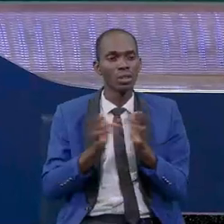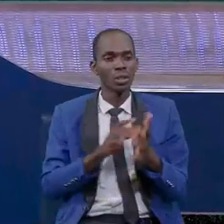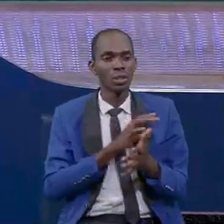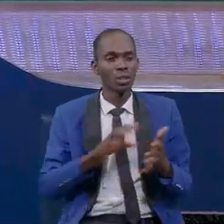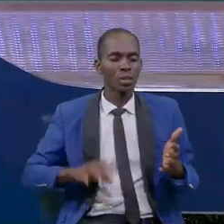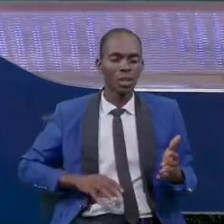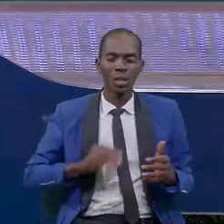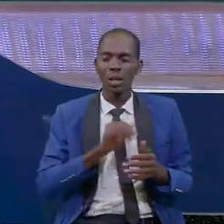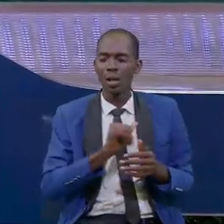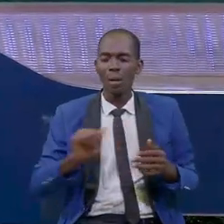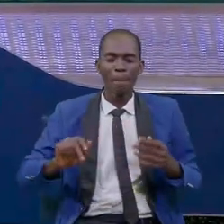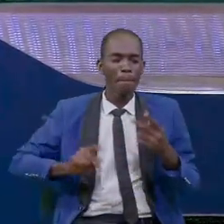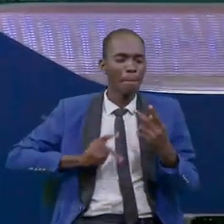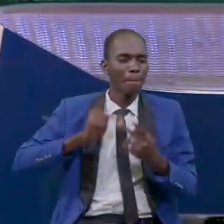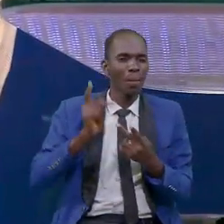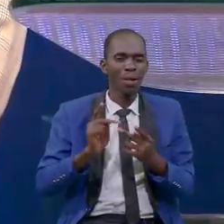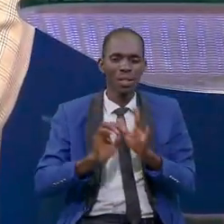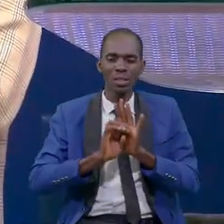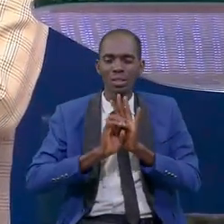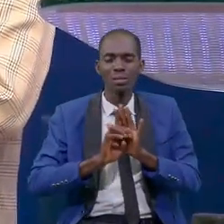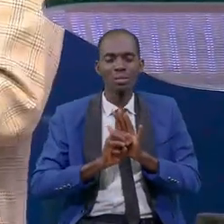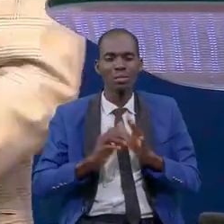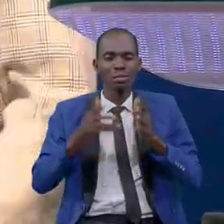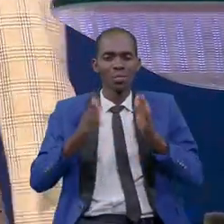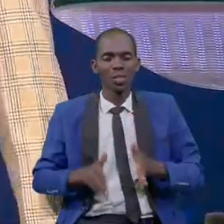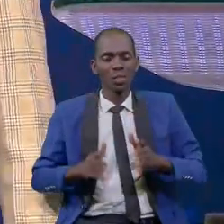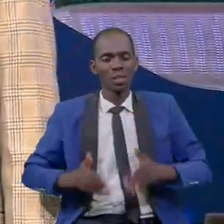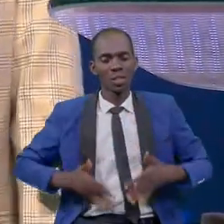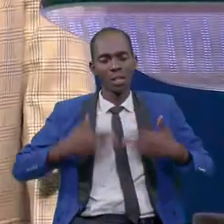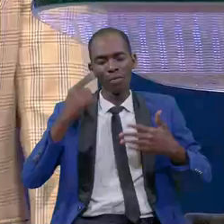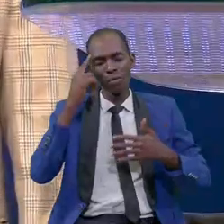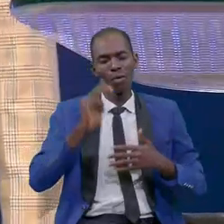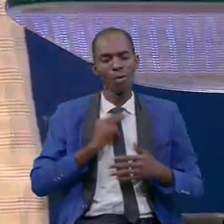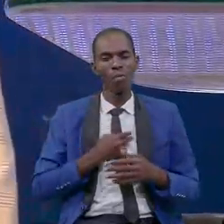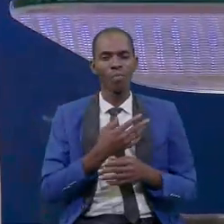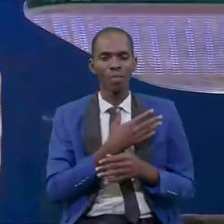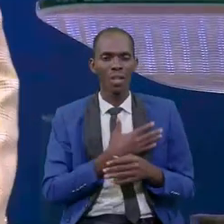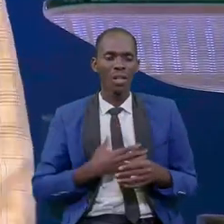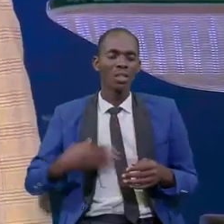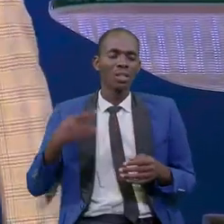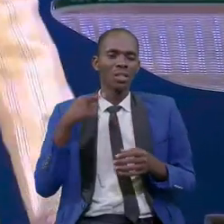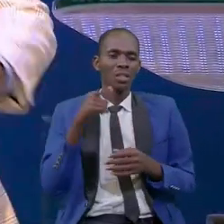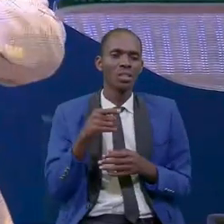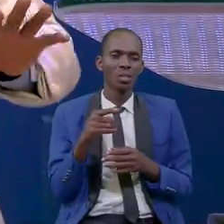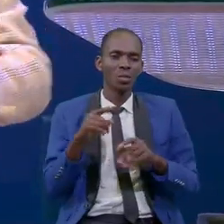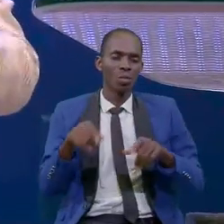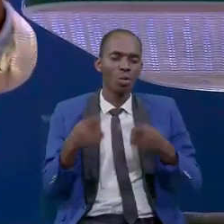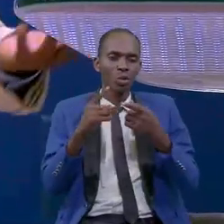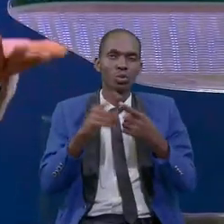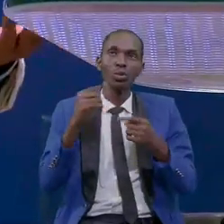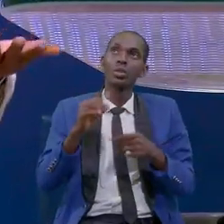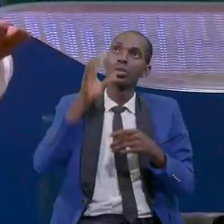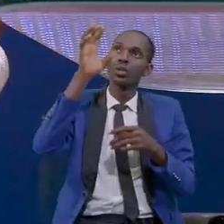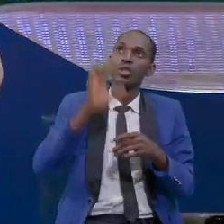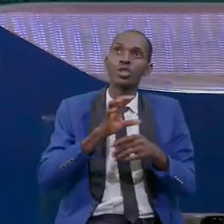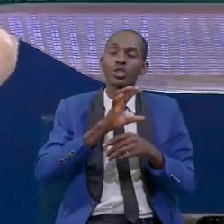vie parfaite et exemplaire. Il est allé à la croix, il était mort pour nous. Il dit que quiconque veut qu'il vienne,